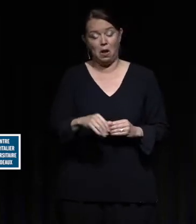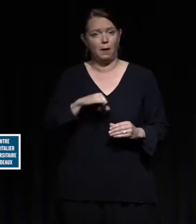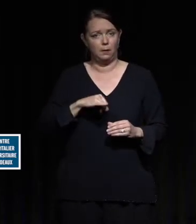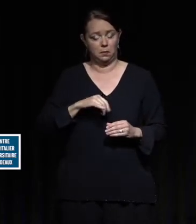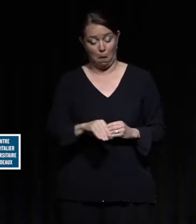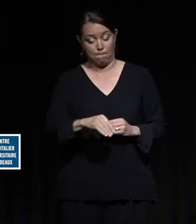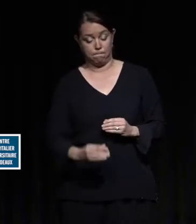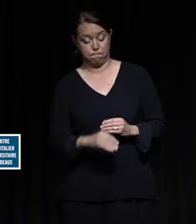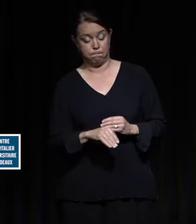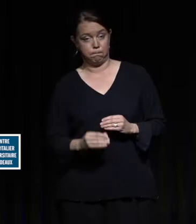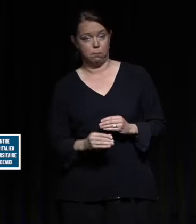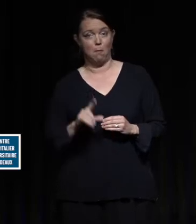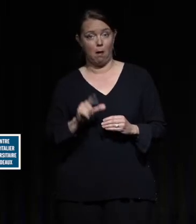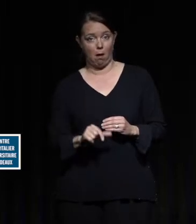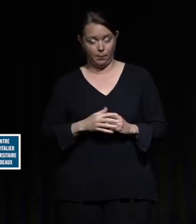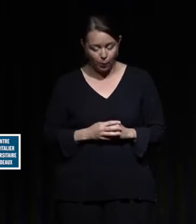donc